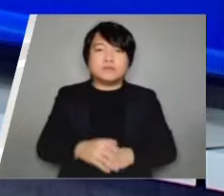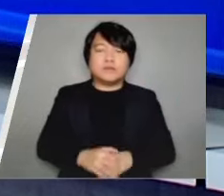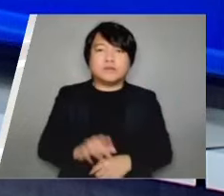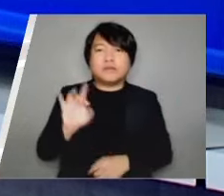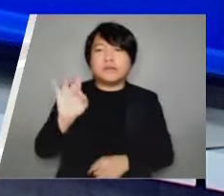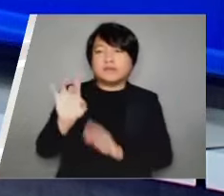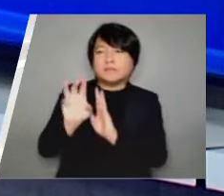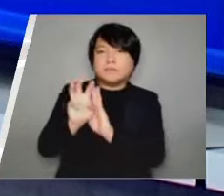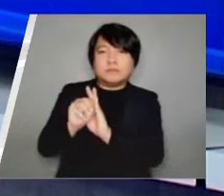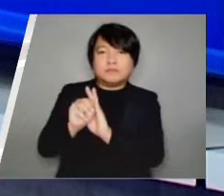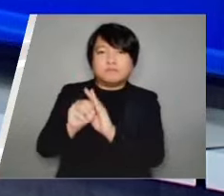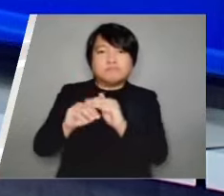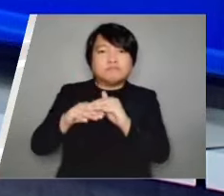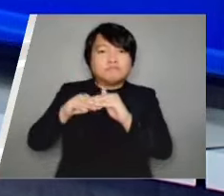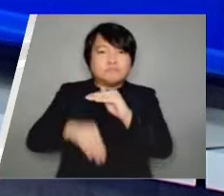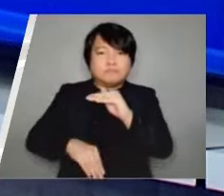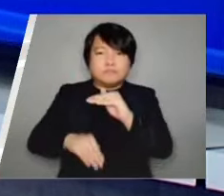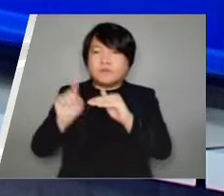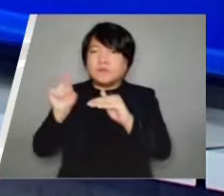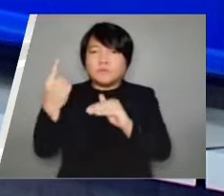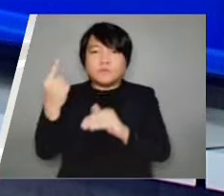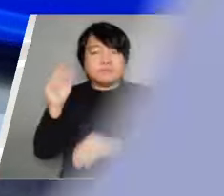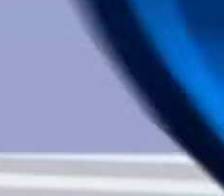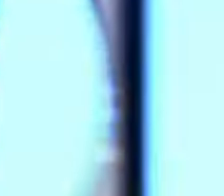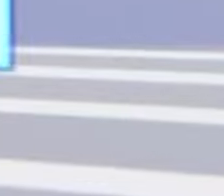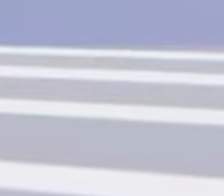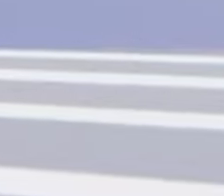Pinoy? Pinulsuhan yan sa Barangay Saksi.